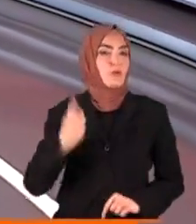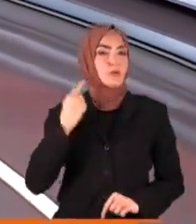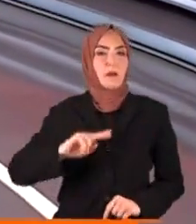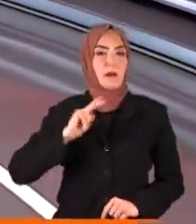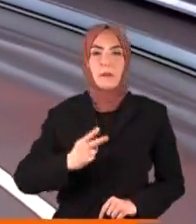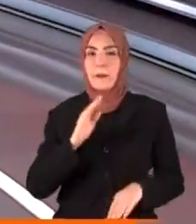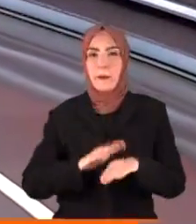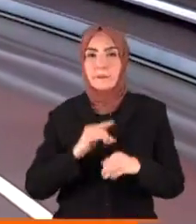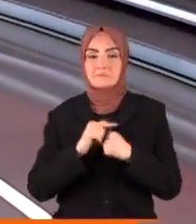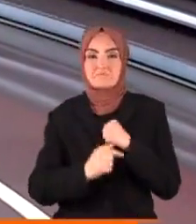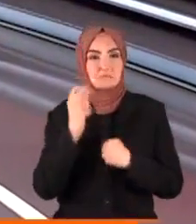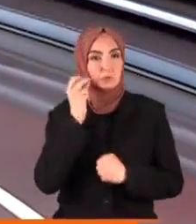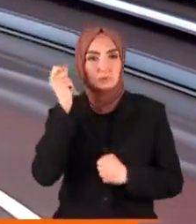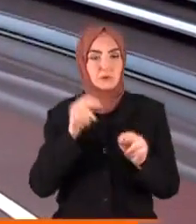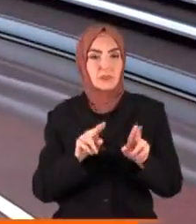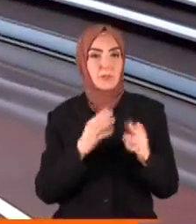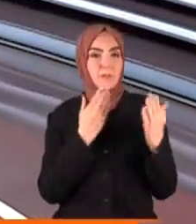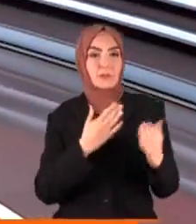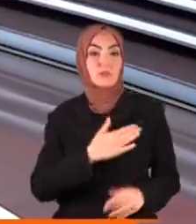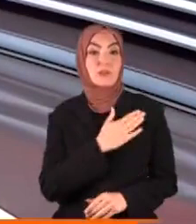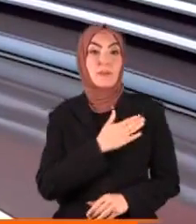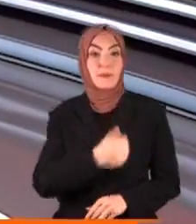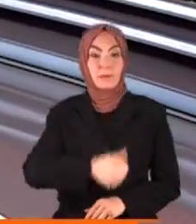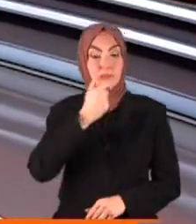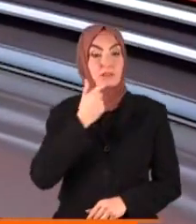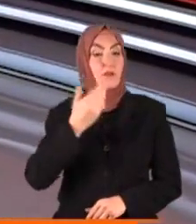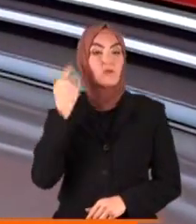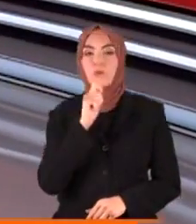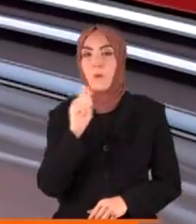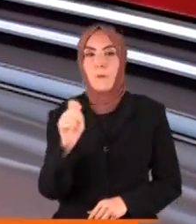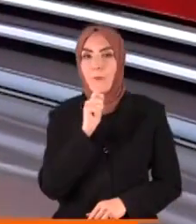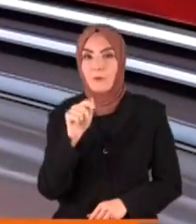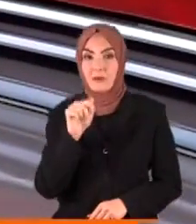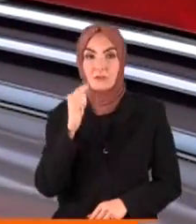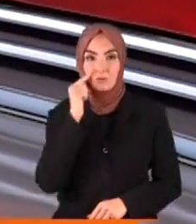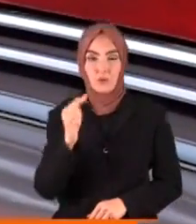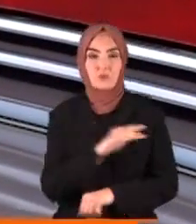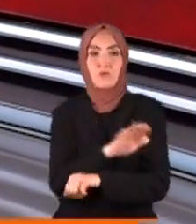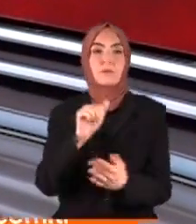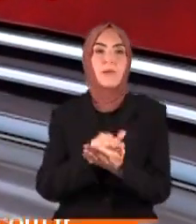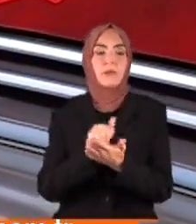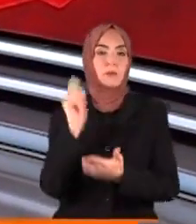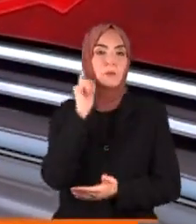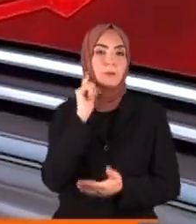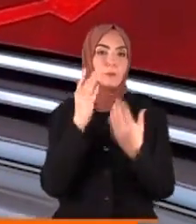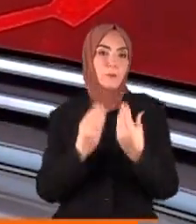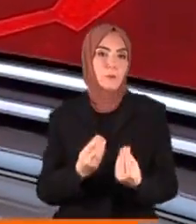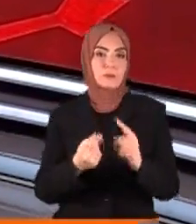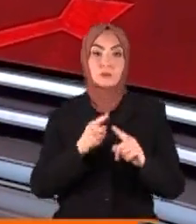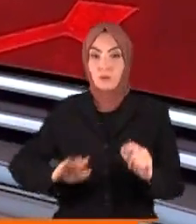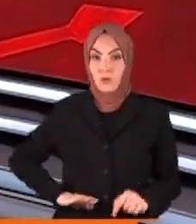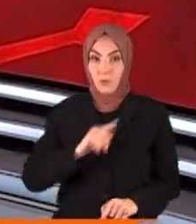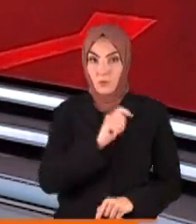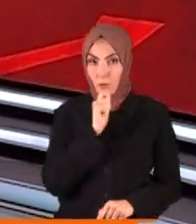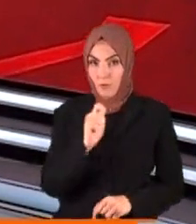gibi. CHP liderinin yıllar öncesinde verdiği bir röportaj sosyal medyada gündem oldu. Kılıçdaroğlu o yayında başörtüsü